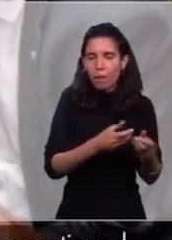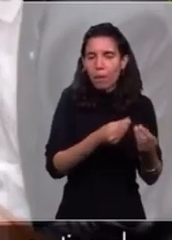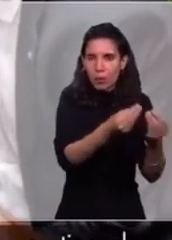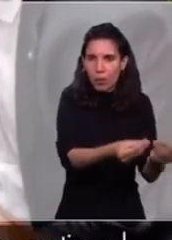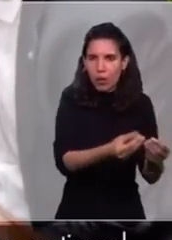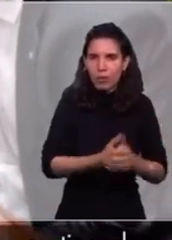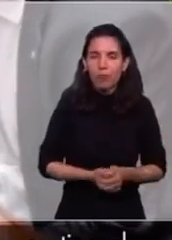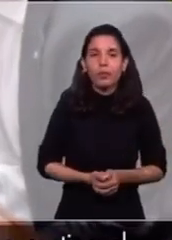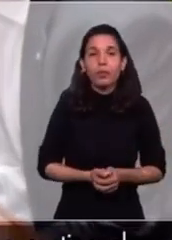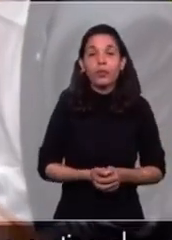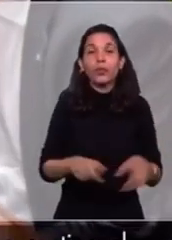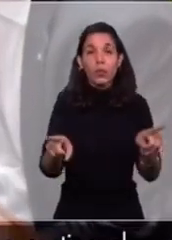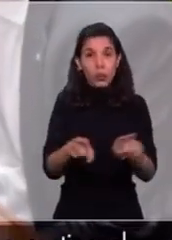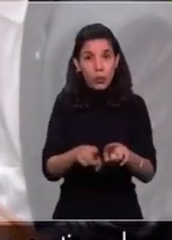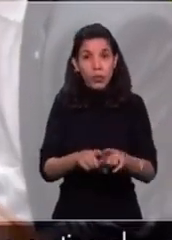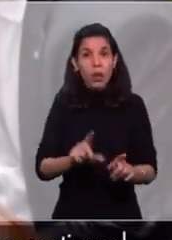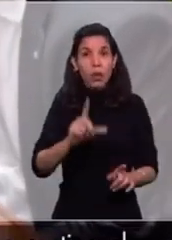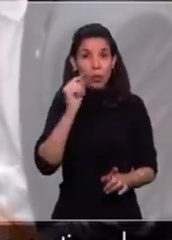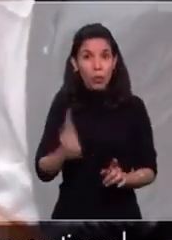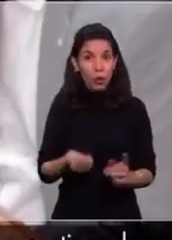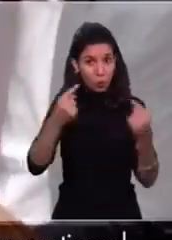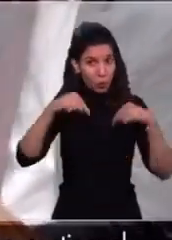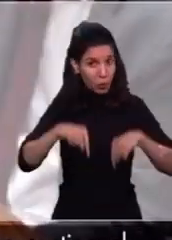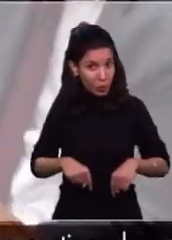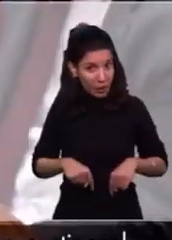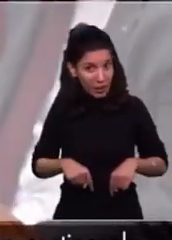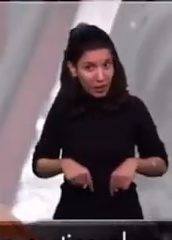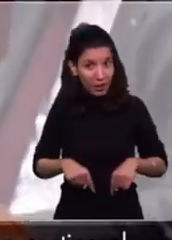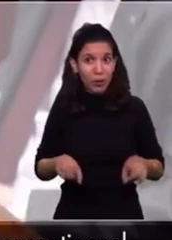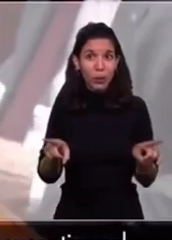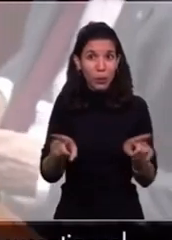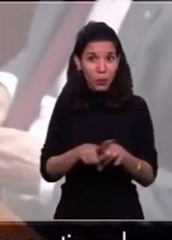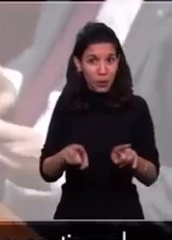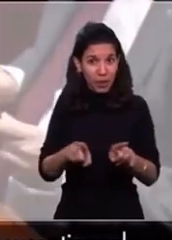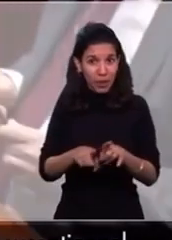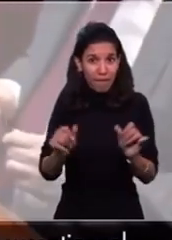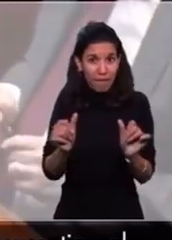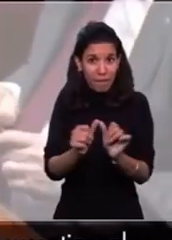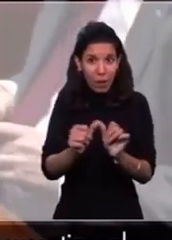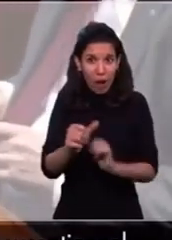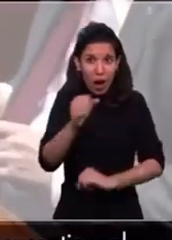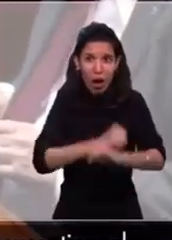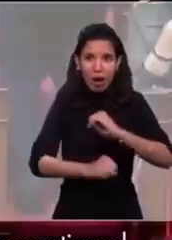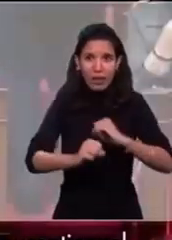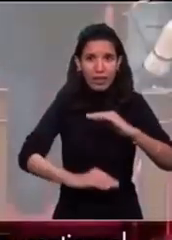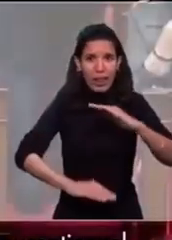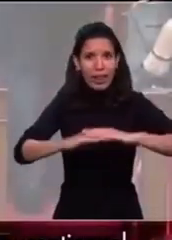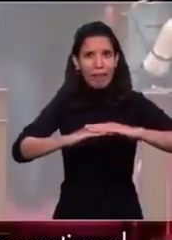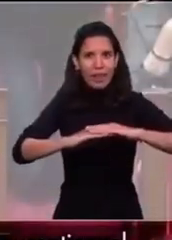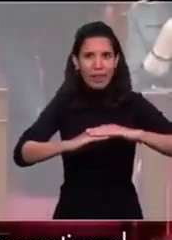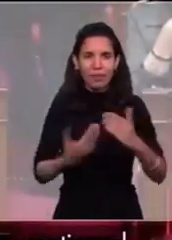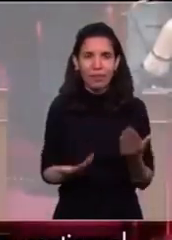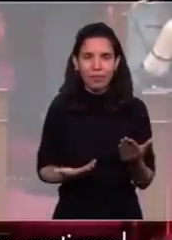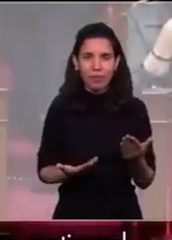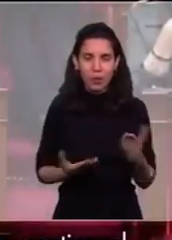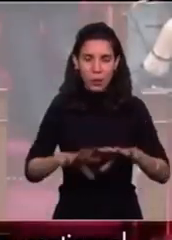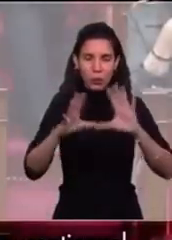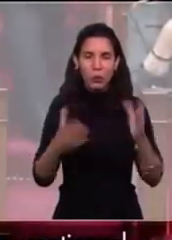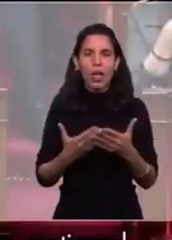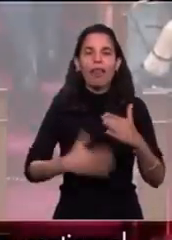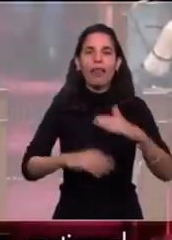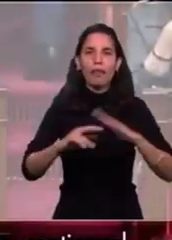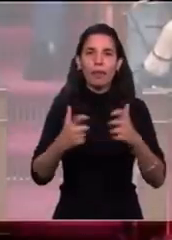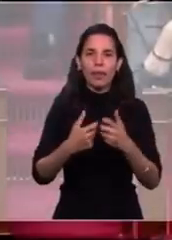avons, par l'intermédiaire de monsieur le Premier ministre, élargit aussi un bouclier qui va permettre de protéger nos